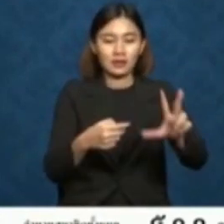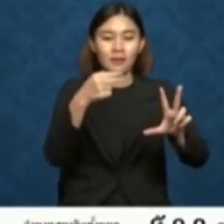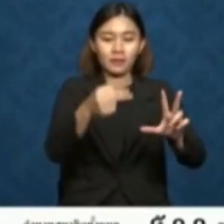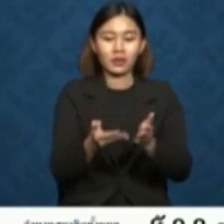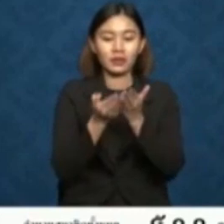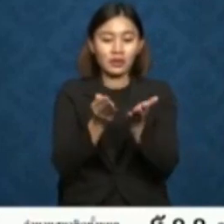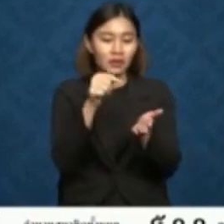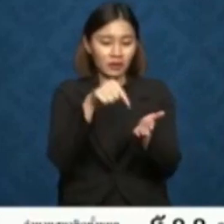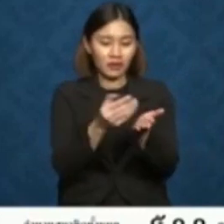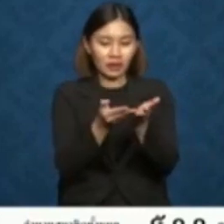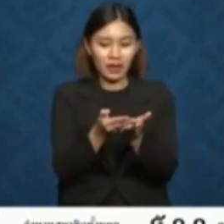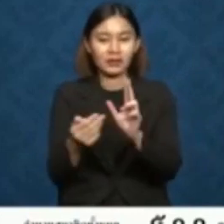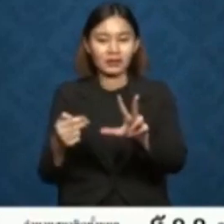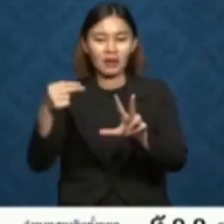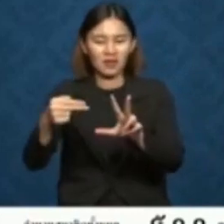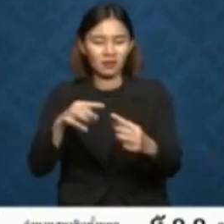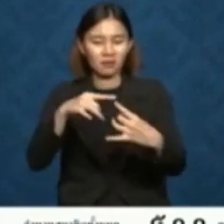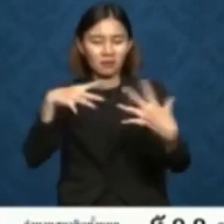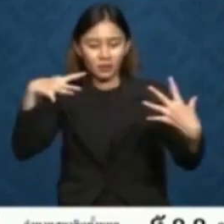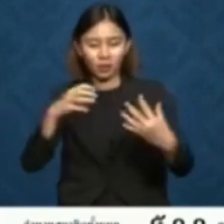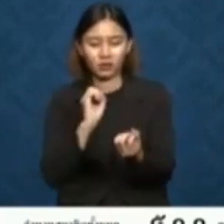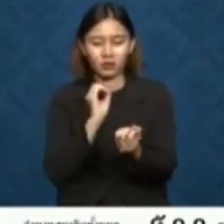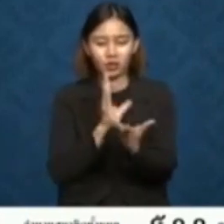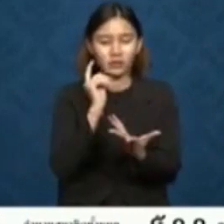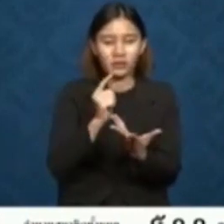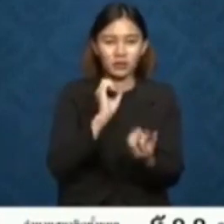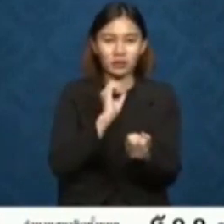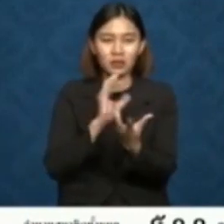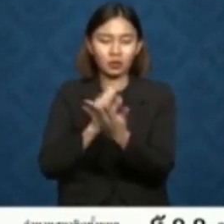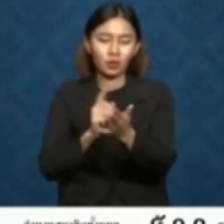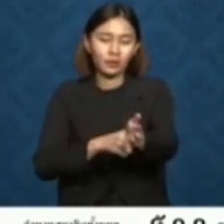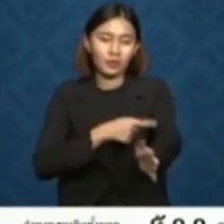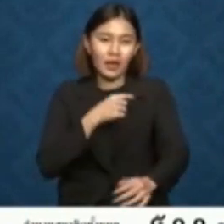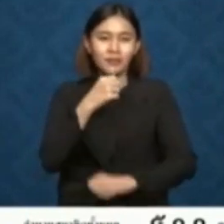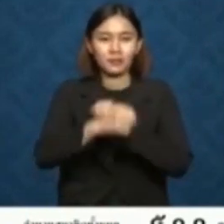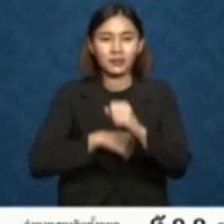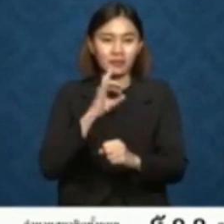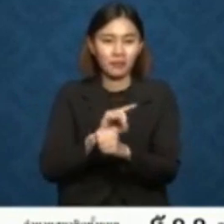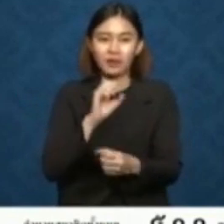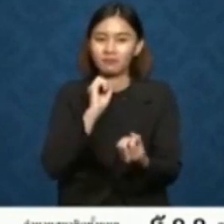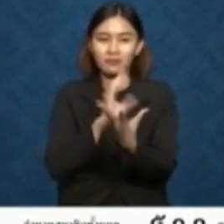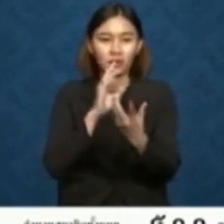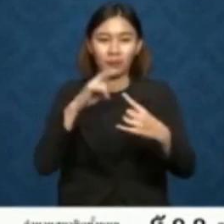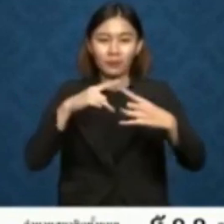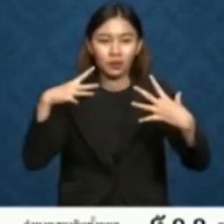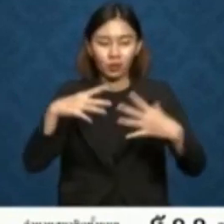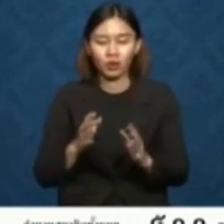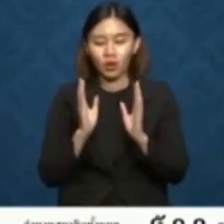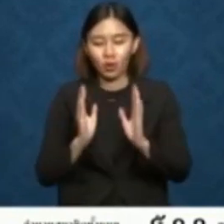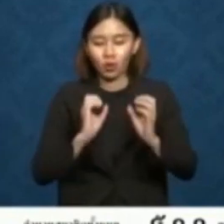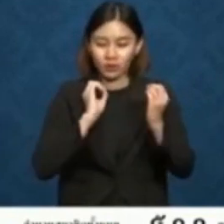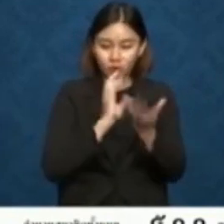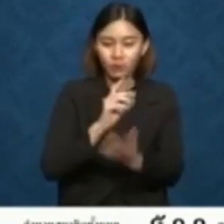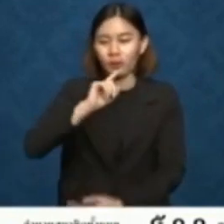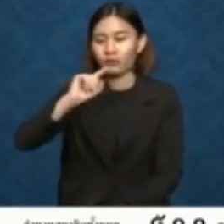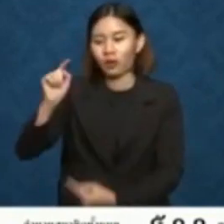30,000 บาทต่อเรือ1ลำซึ่งไม่สอดคล้องกับความเหมาะสมความเสียหายจริงที่มีผลกระทบยาวนานกว่า8ปีครับเป็นเหตุ